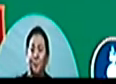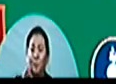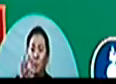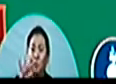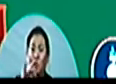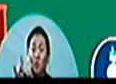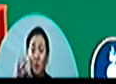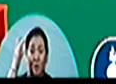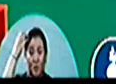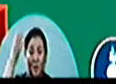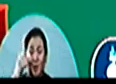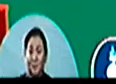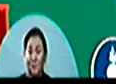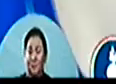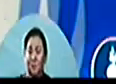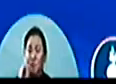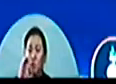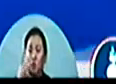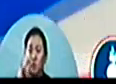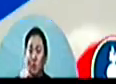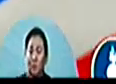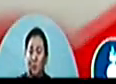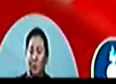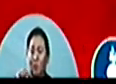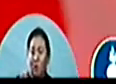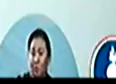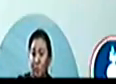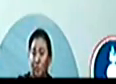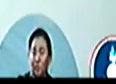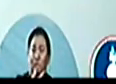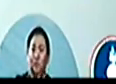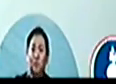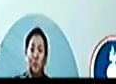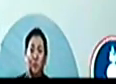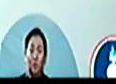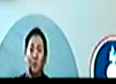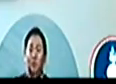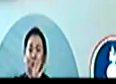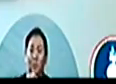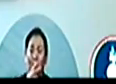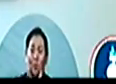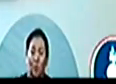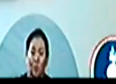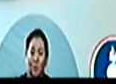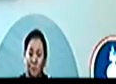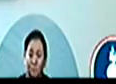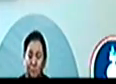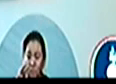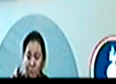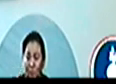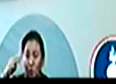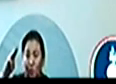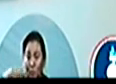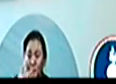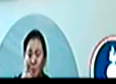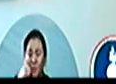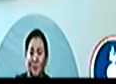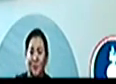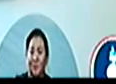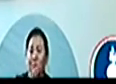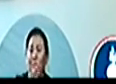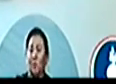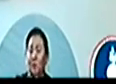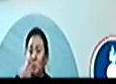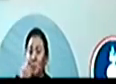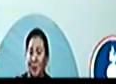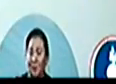үндсэлийг тодорхой болгох бие даасан хууль батлана. Төрийн өндөр албан тушаалтнуудад хариуцлах хүлээх тухай бие даасан хуулийг батлан гаргана гэж